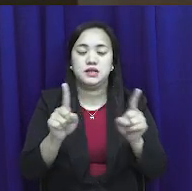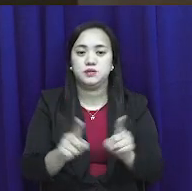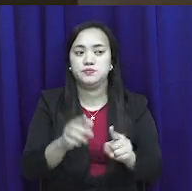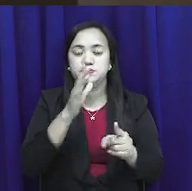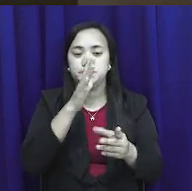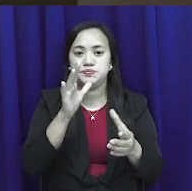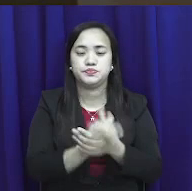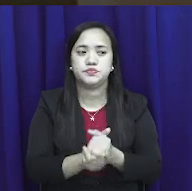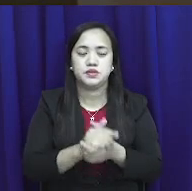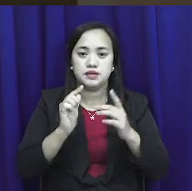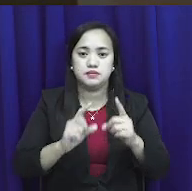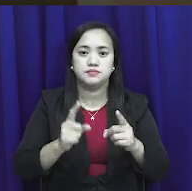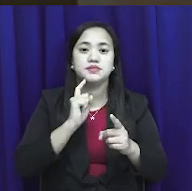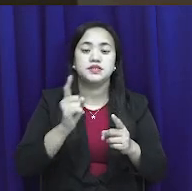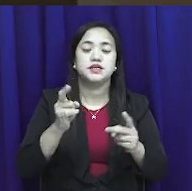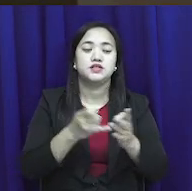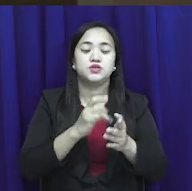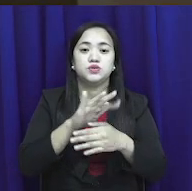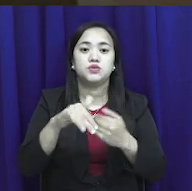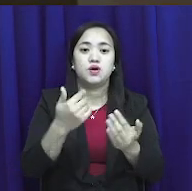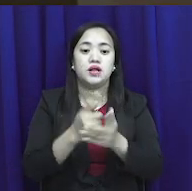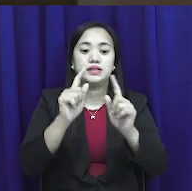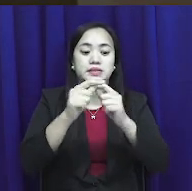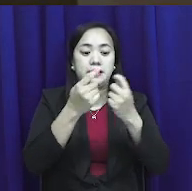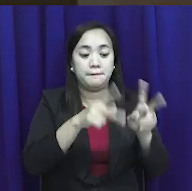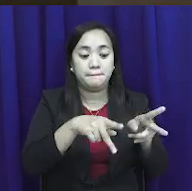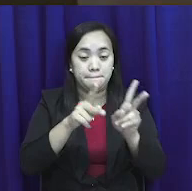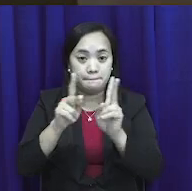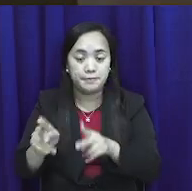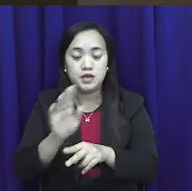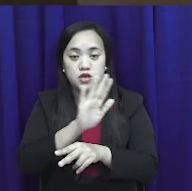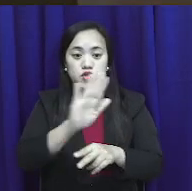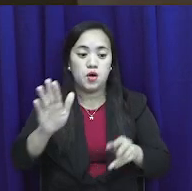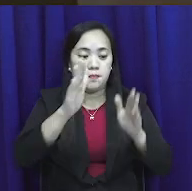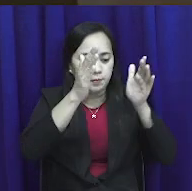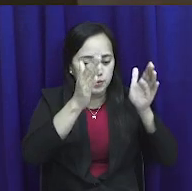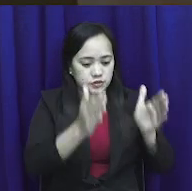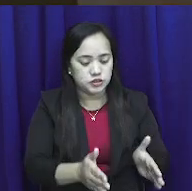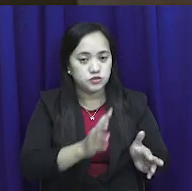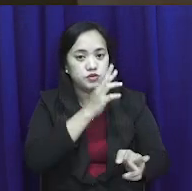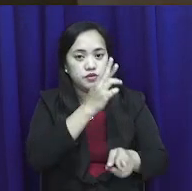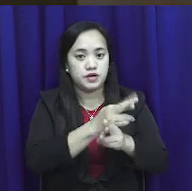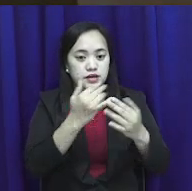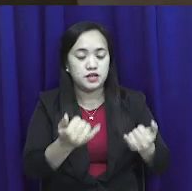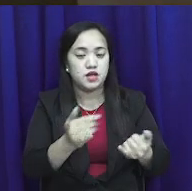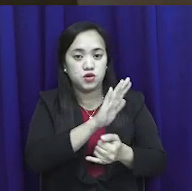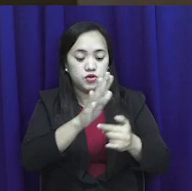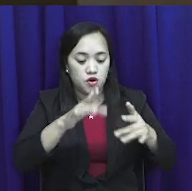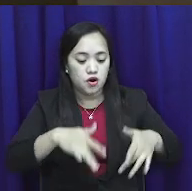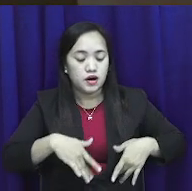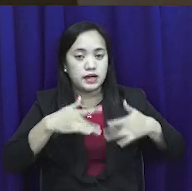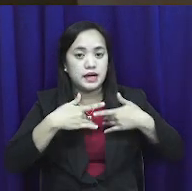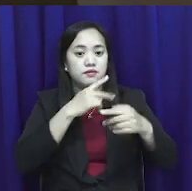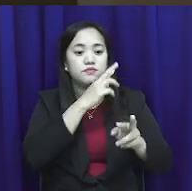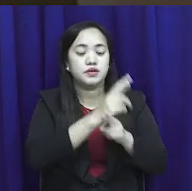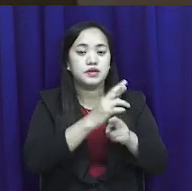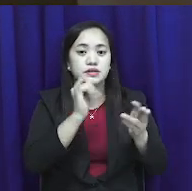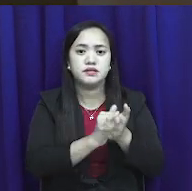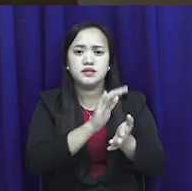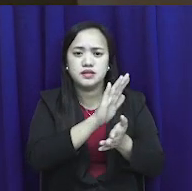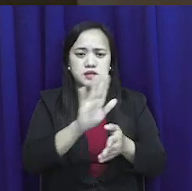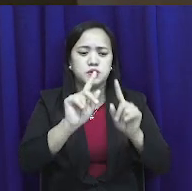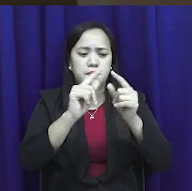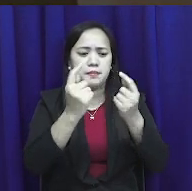masur let me just say this para sa mga team prep na babae your position right now your life simula pa That's your preparation